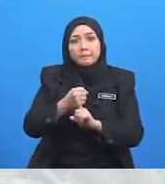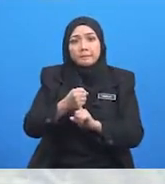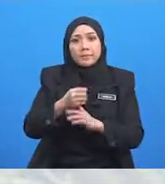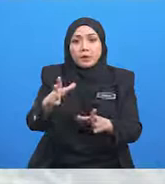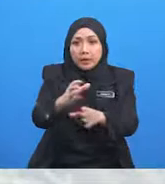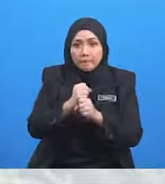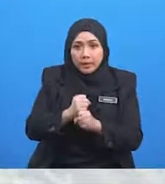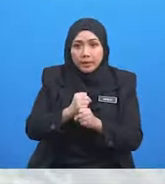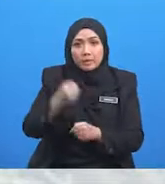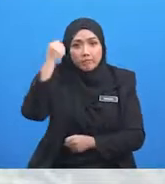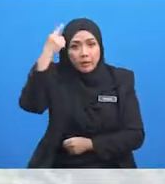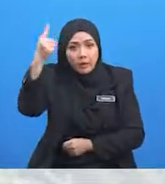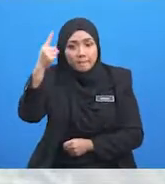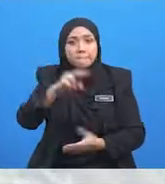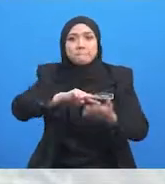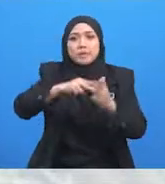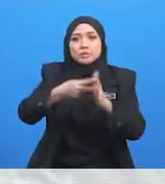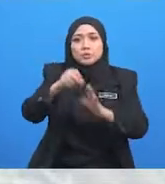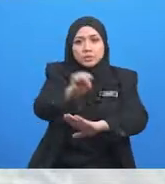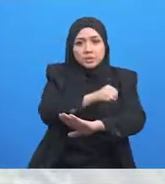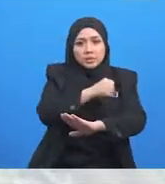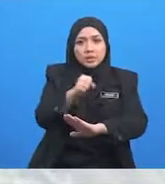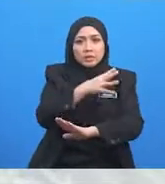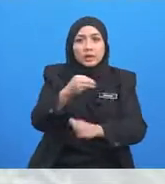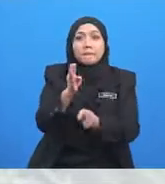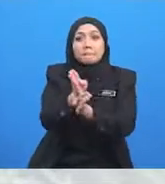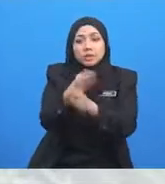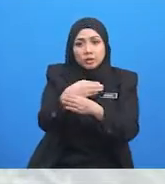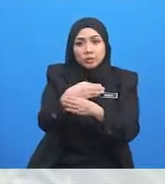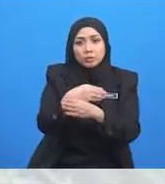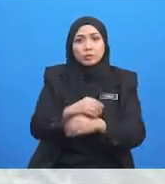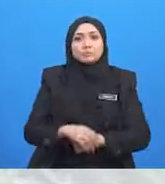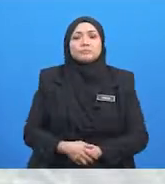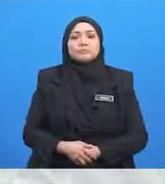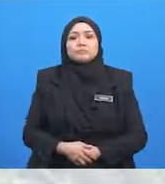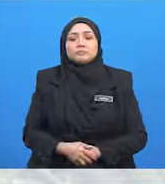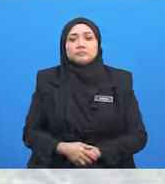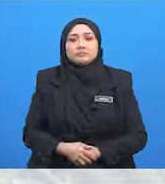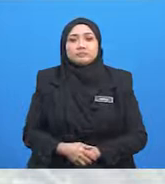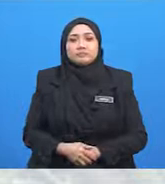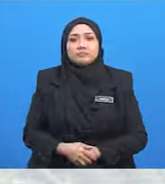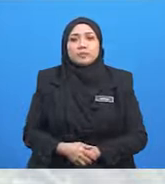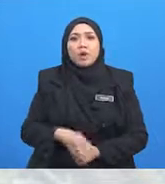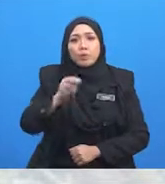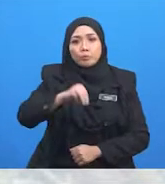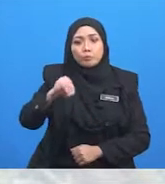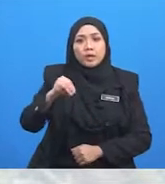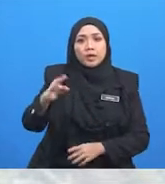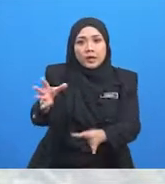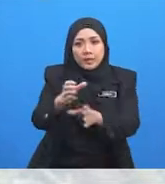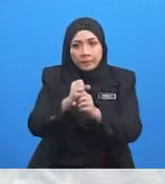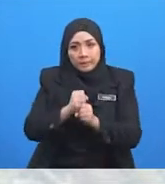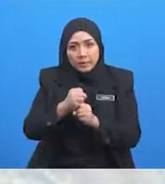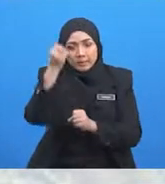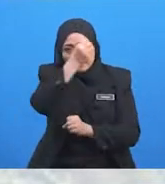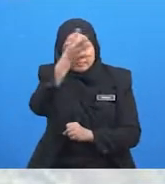sajak yang dipelajari dan bentuknya. Selain itu, murid juga diharapkan dapat